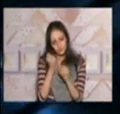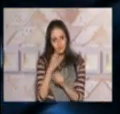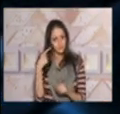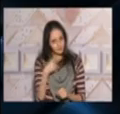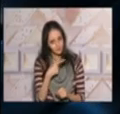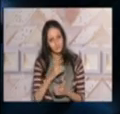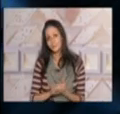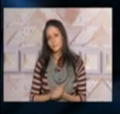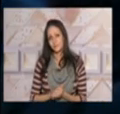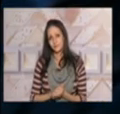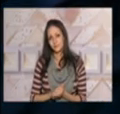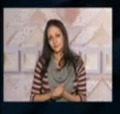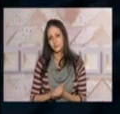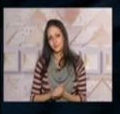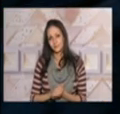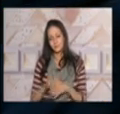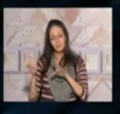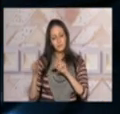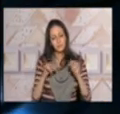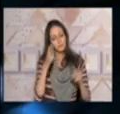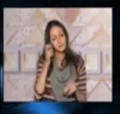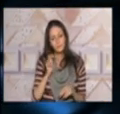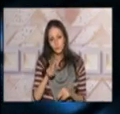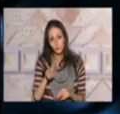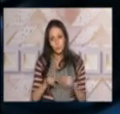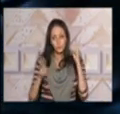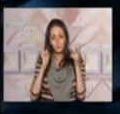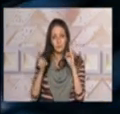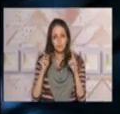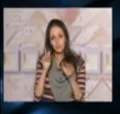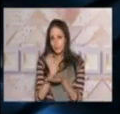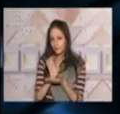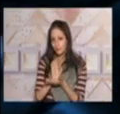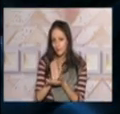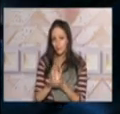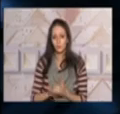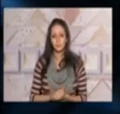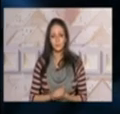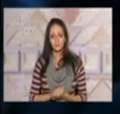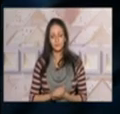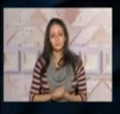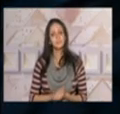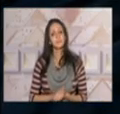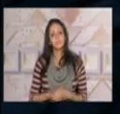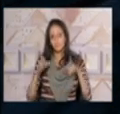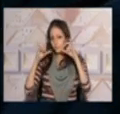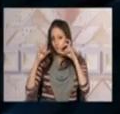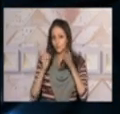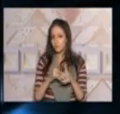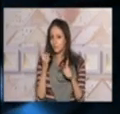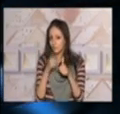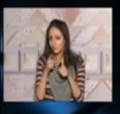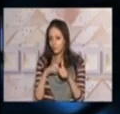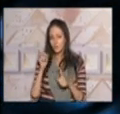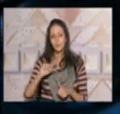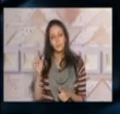الشقيقة زي ما حضراتكم شفتوا في الحفلة من تجاربهم وما إلى ذلك، وبنين عليها. في النسخة الأولى كان عندنا 15